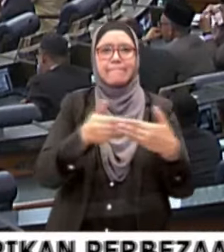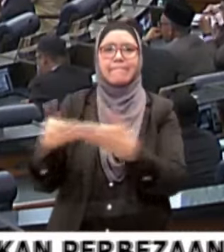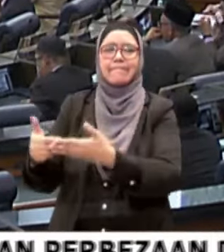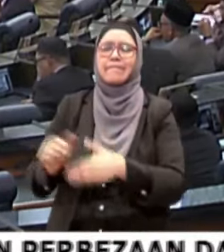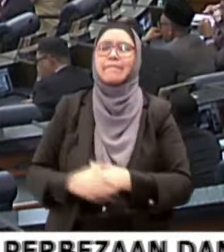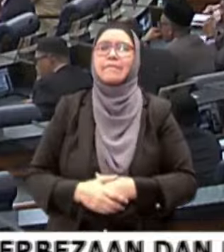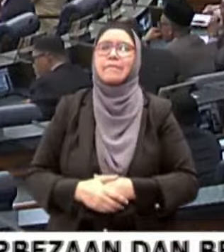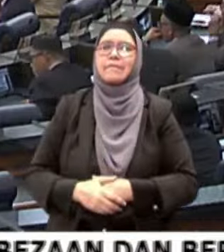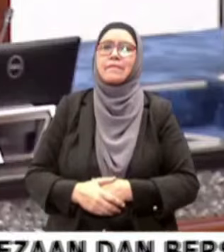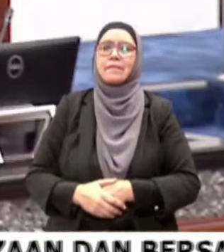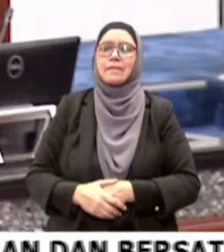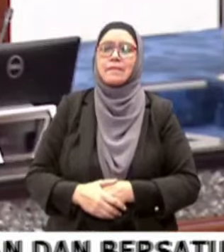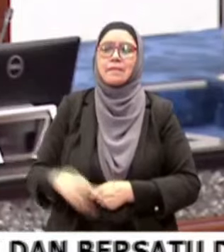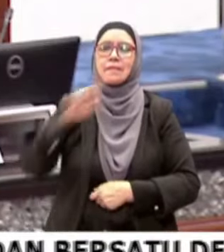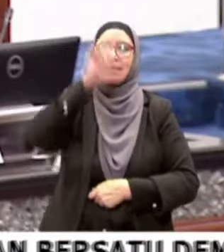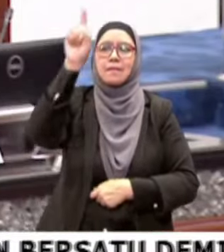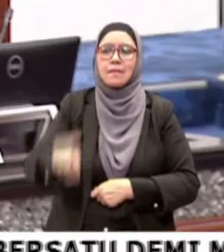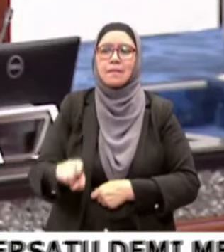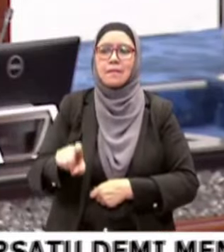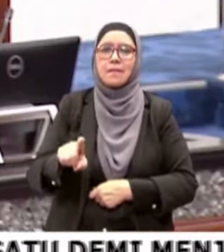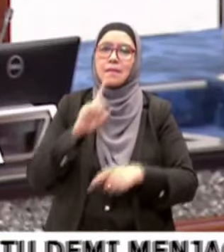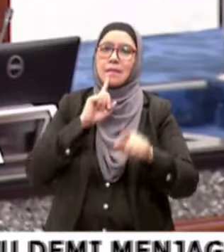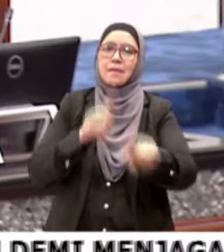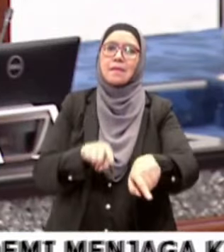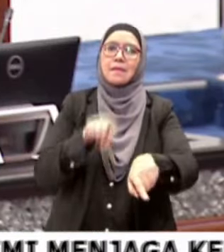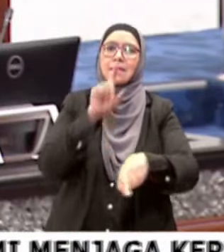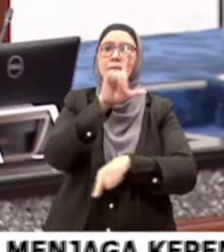pertanyaan-pertanyaan bagi jawab lisan